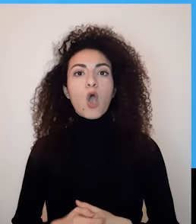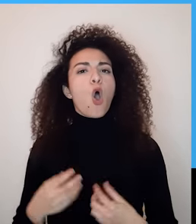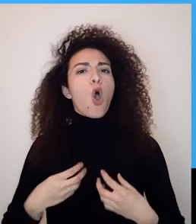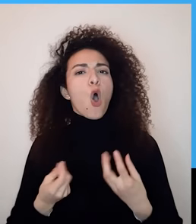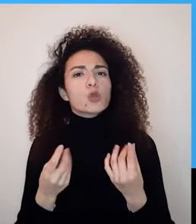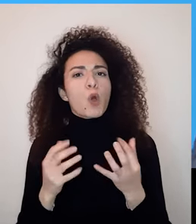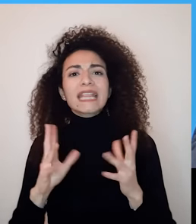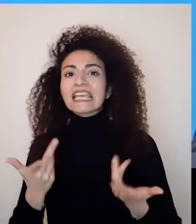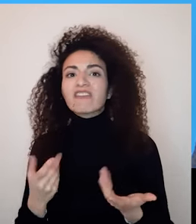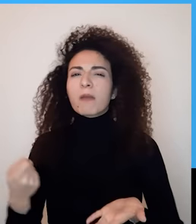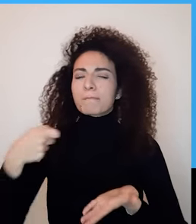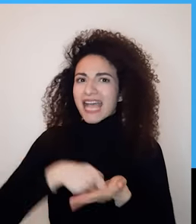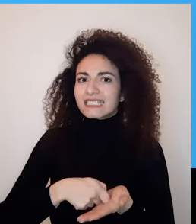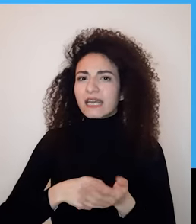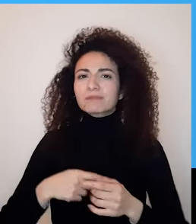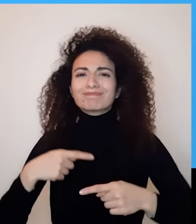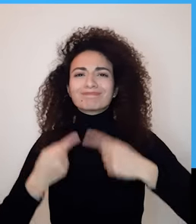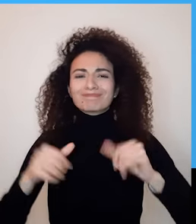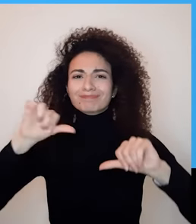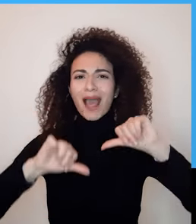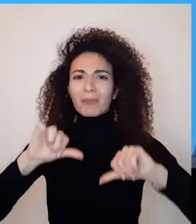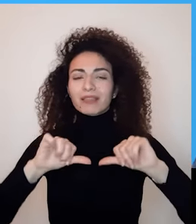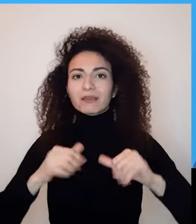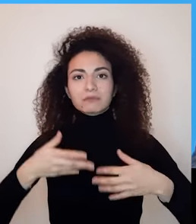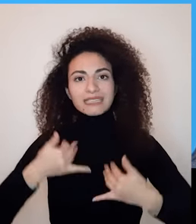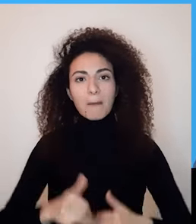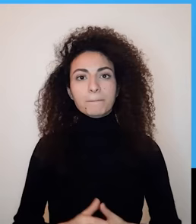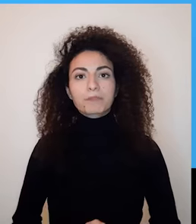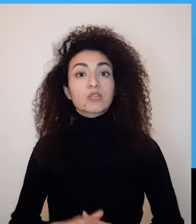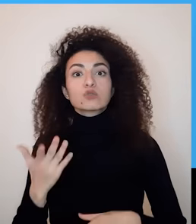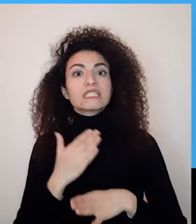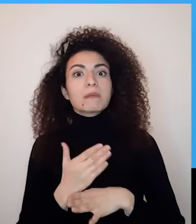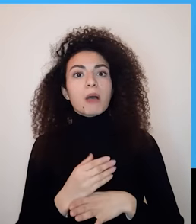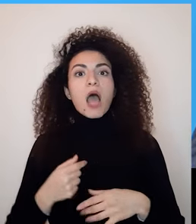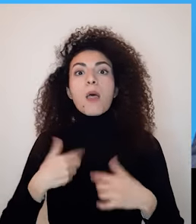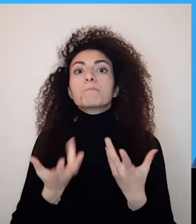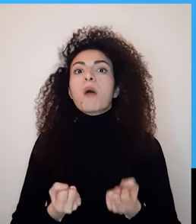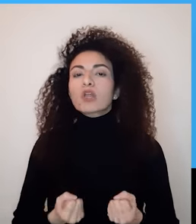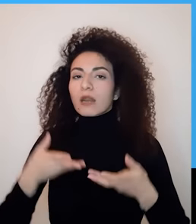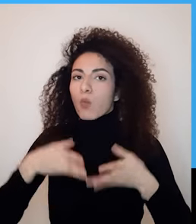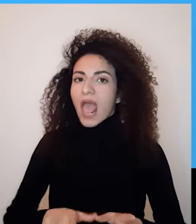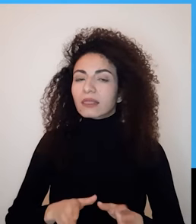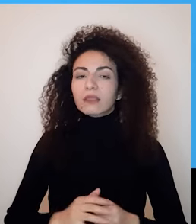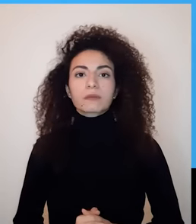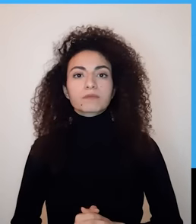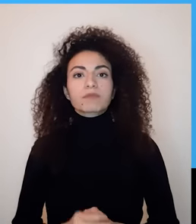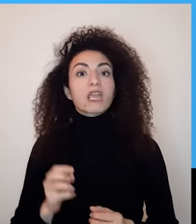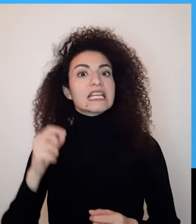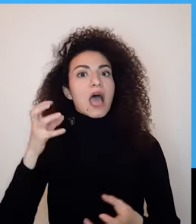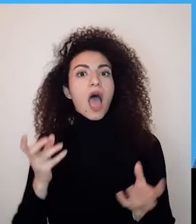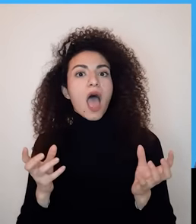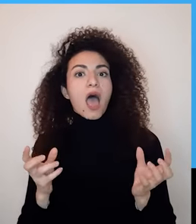الدورة الشهرية، مثلاً اضطرابات الهرمونات يلي بتأثر على الصحة الإنجابية، أسباب العقم، تنظيم